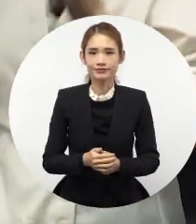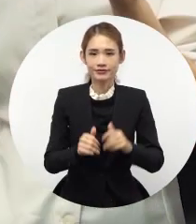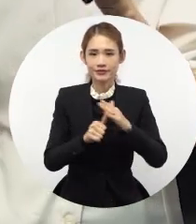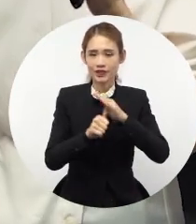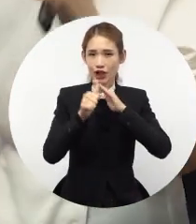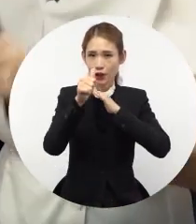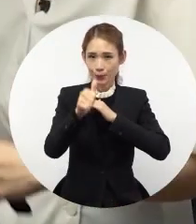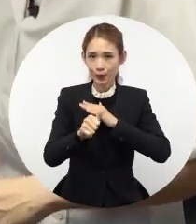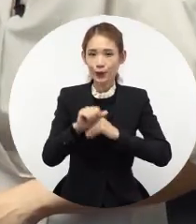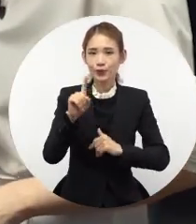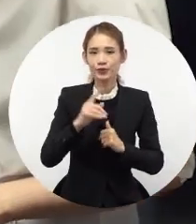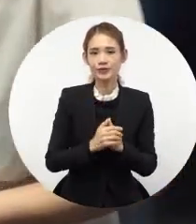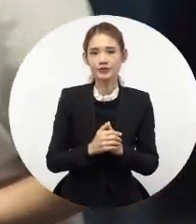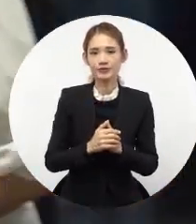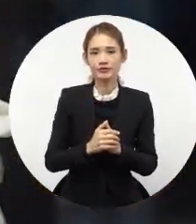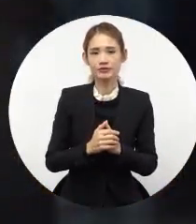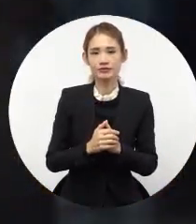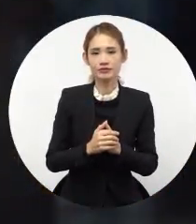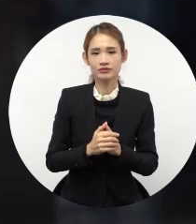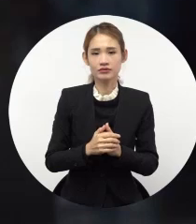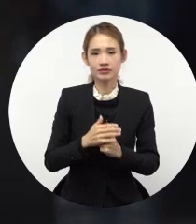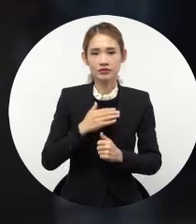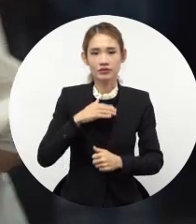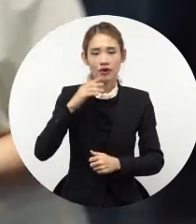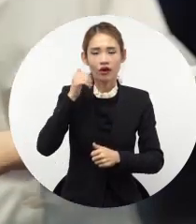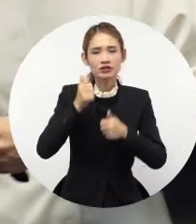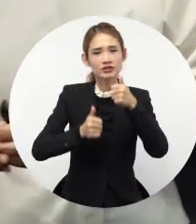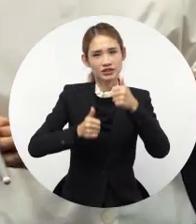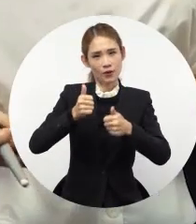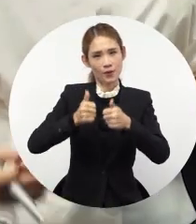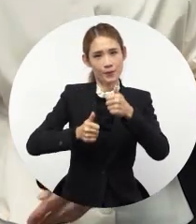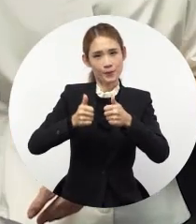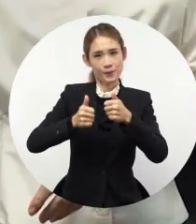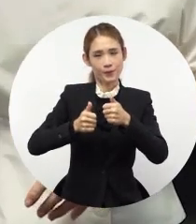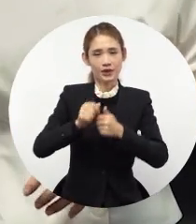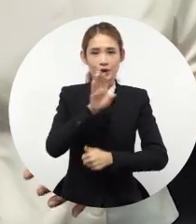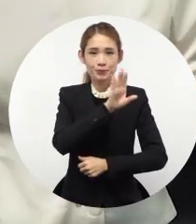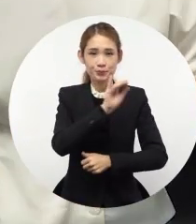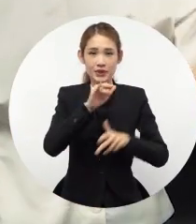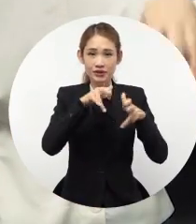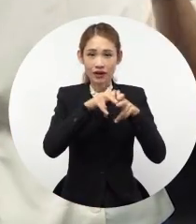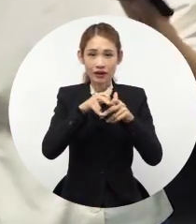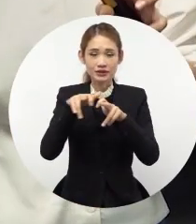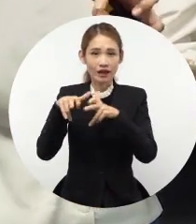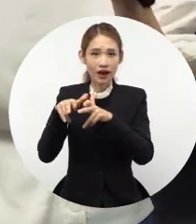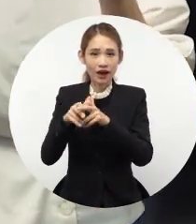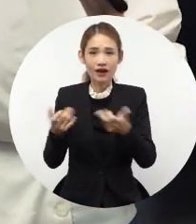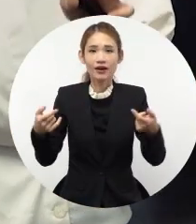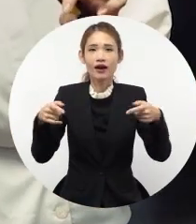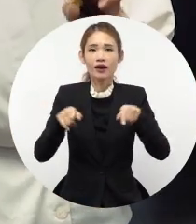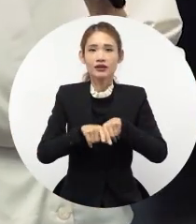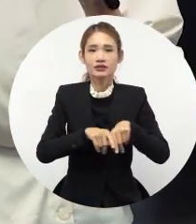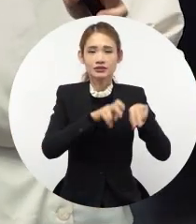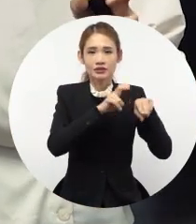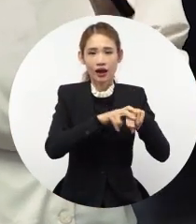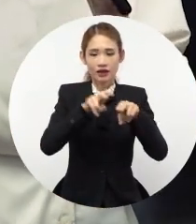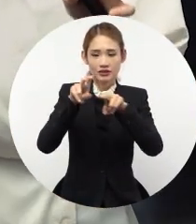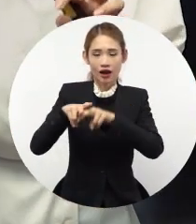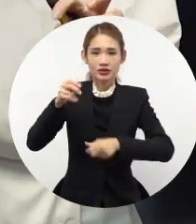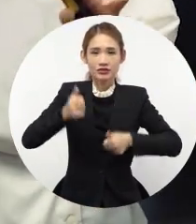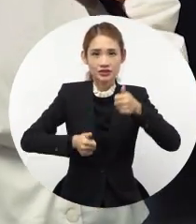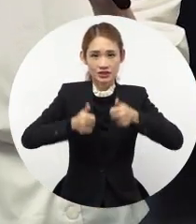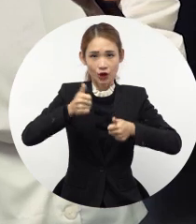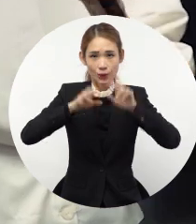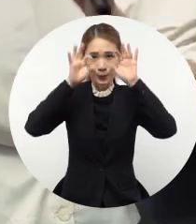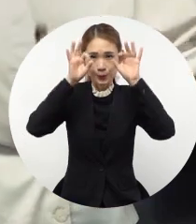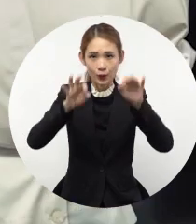보겠습니다. 대표적인 것이 바로 시험이에요. 비장애인과 장애인이 같이 앉아서